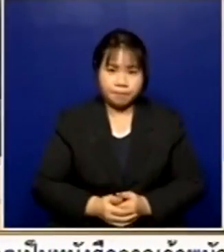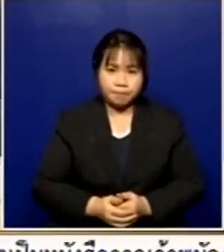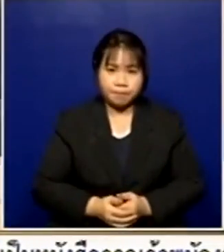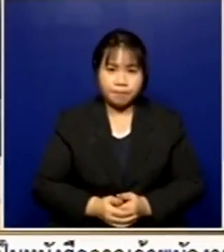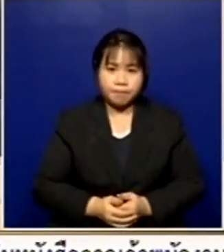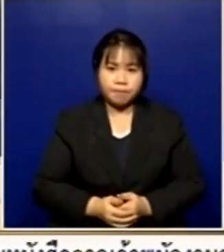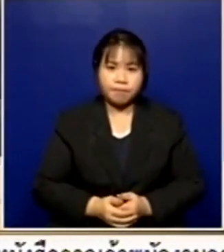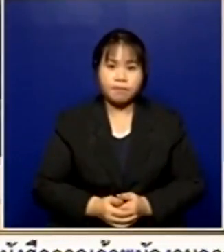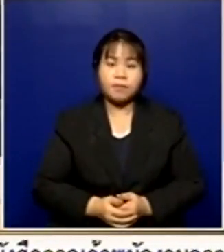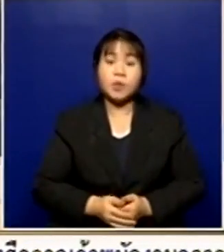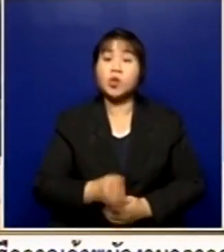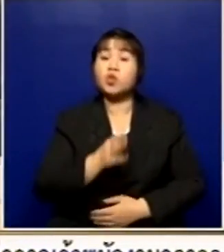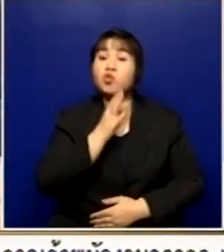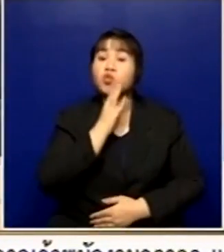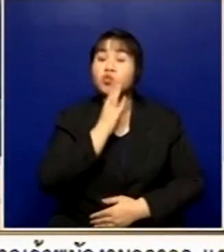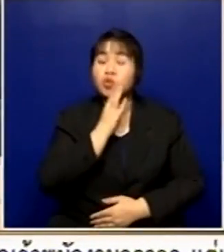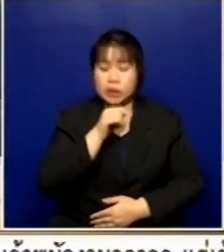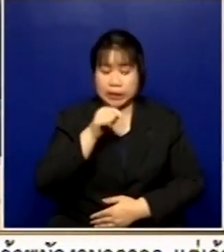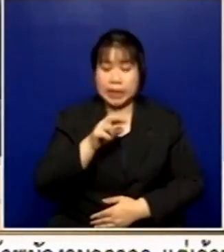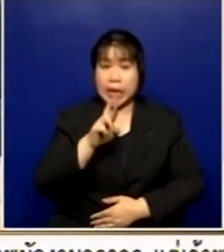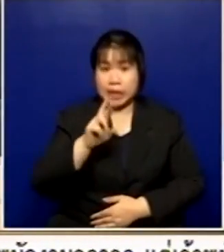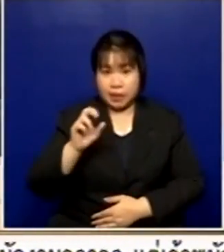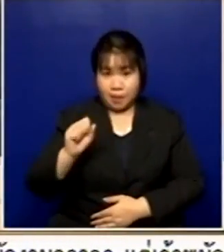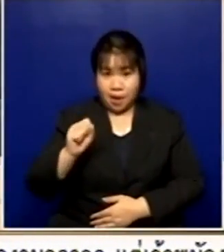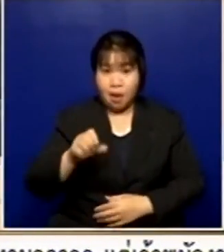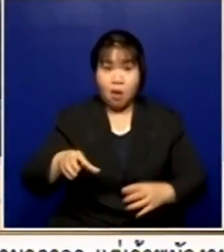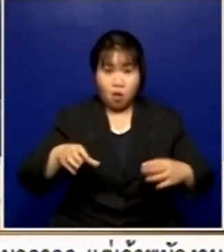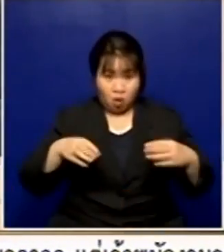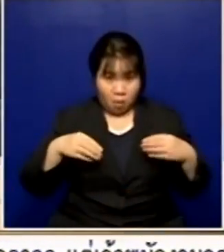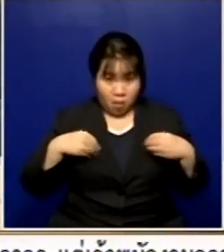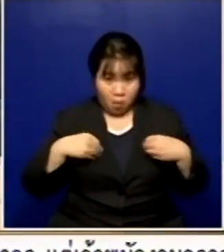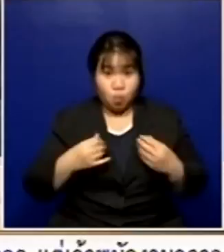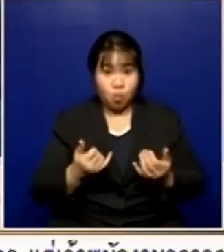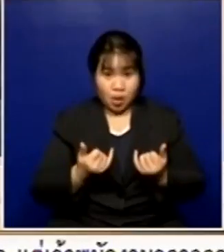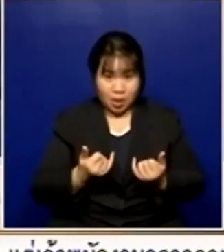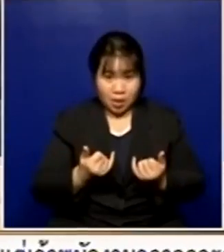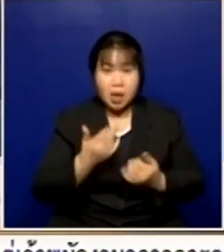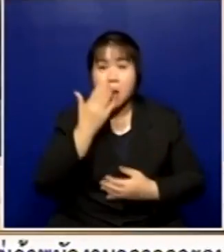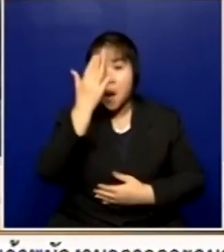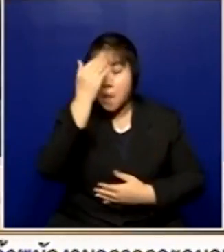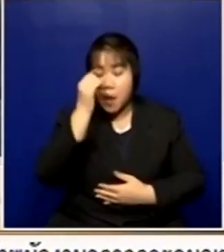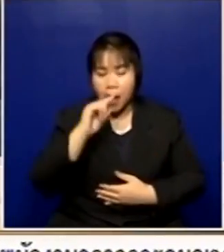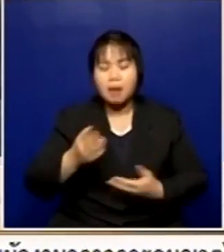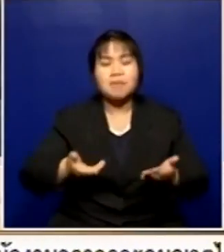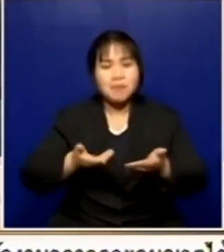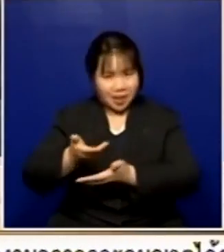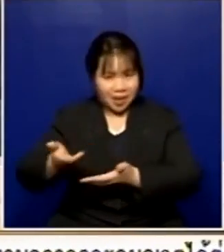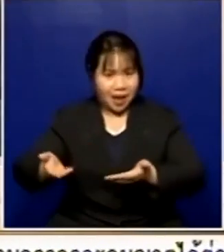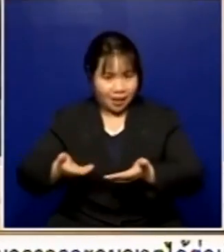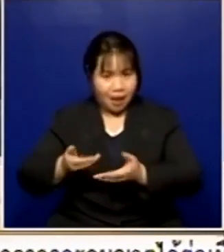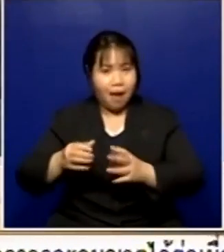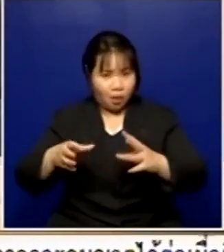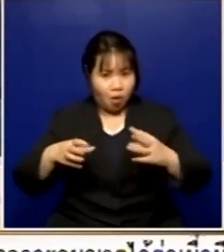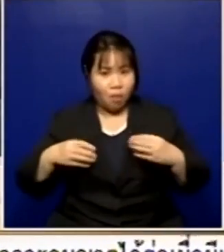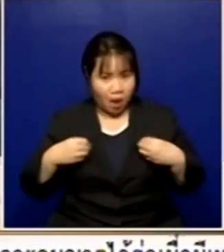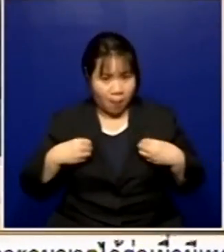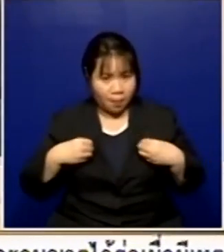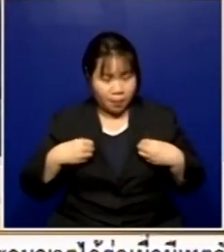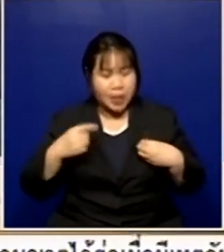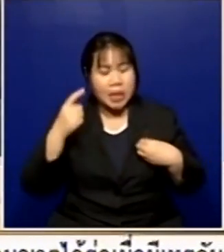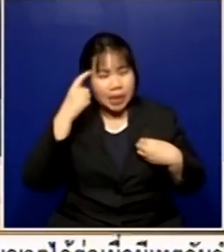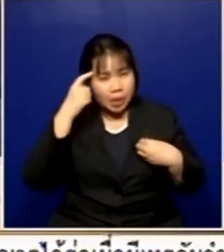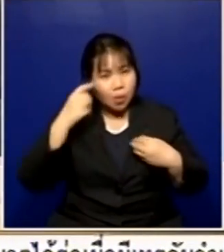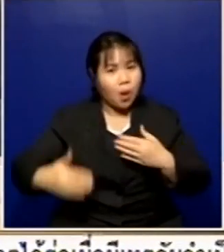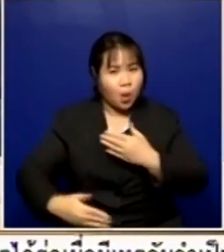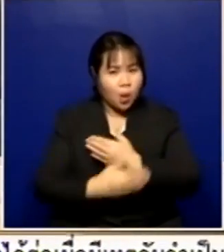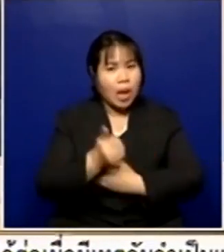ถ้าหากรัฐสภาลงมติรับหลักการวันนี้ไว้เพื่อพิจารณาและก็จะเป็นโอกาสที่ดีใน